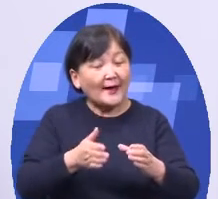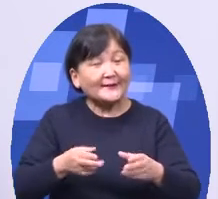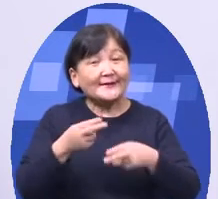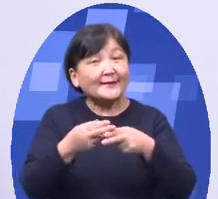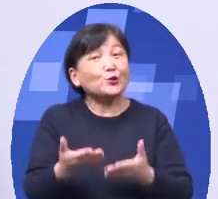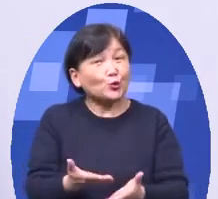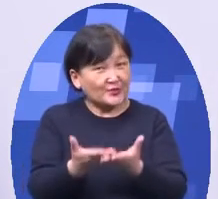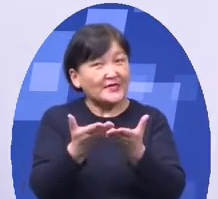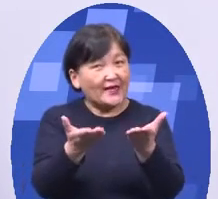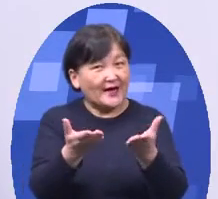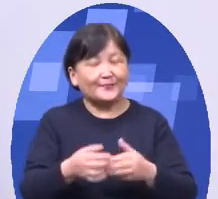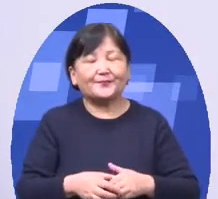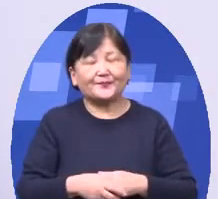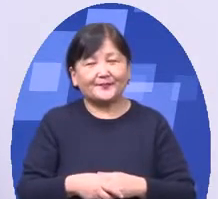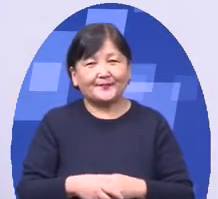тусалцгаая.